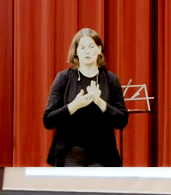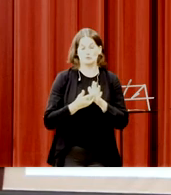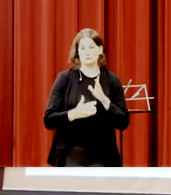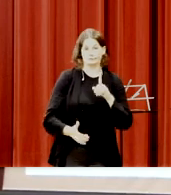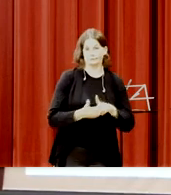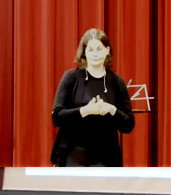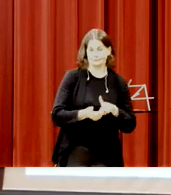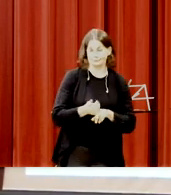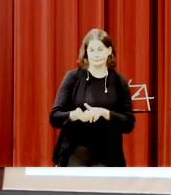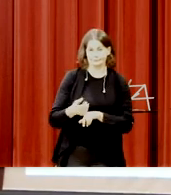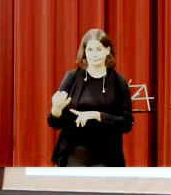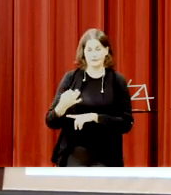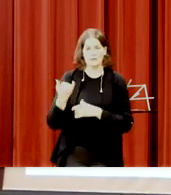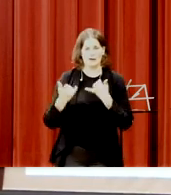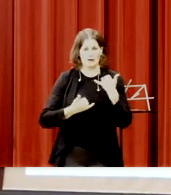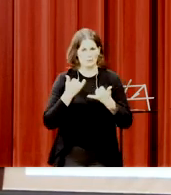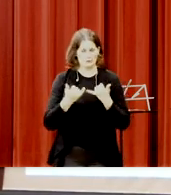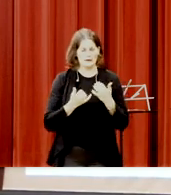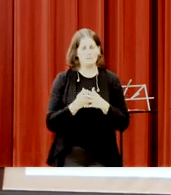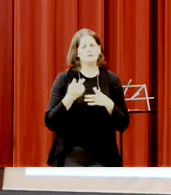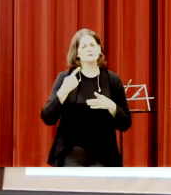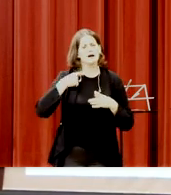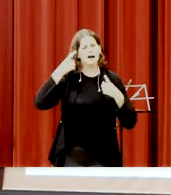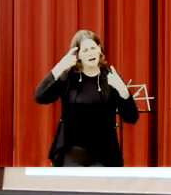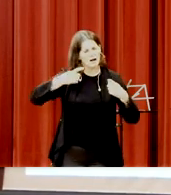2 anys, 17 mesos, posa el plec de condicions,